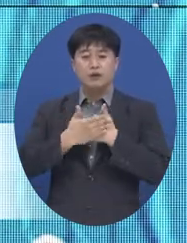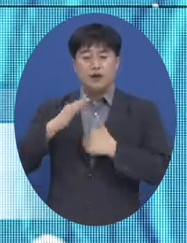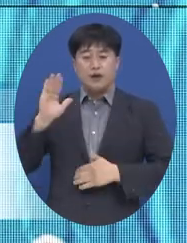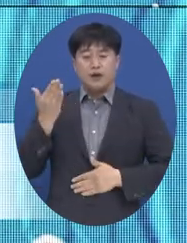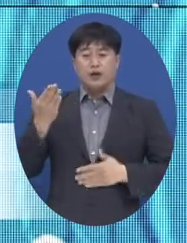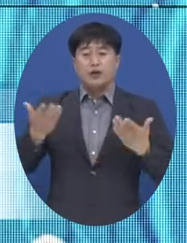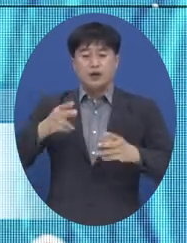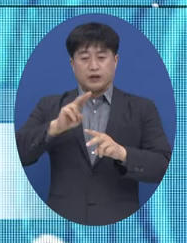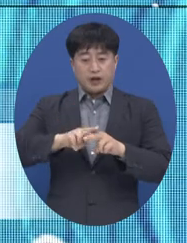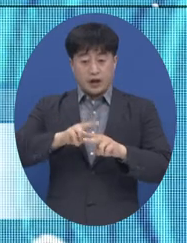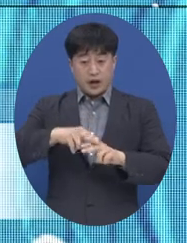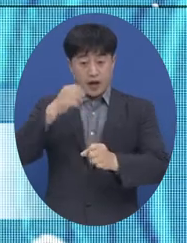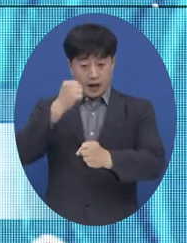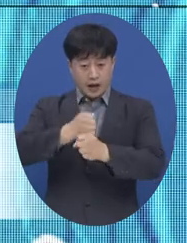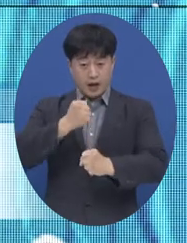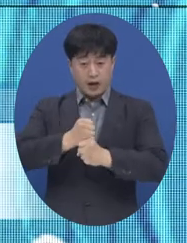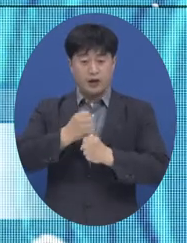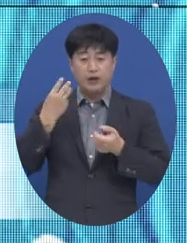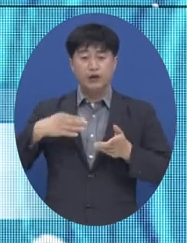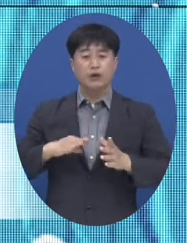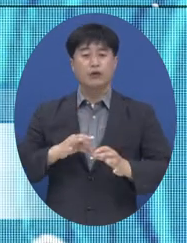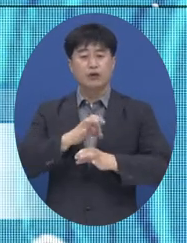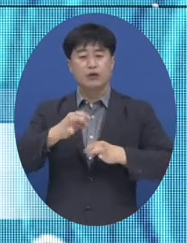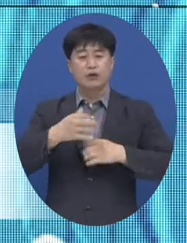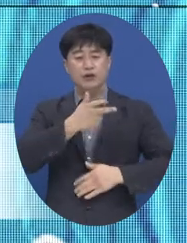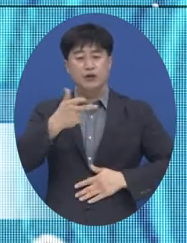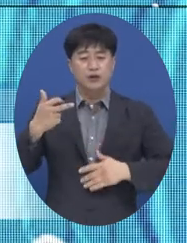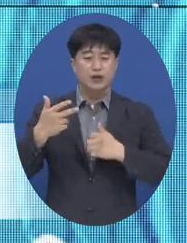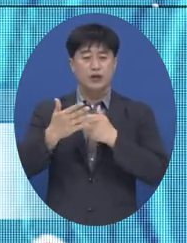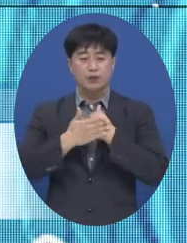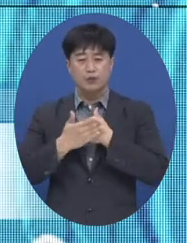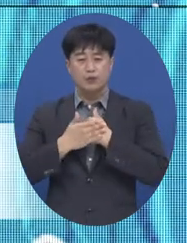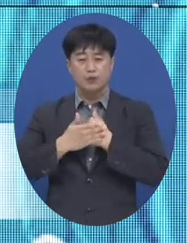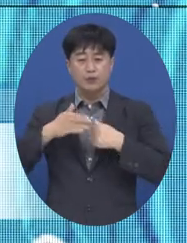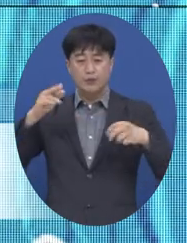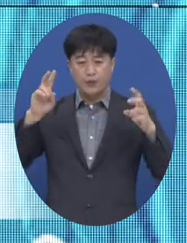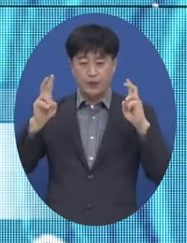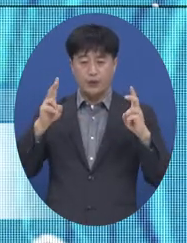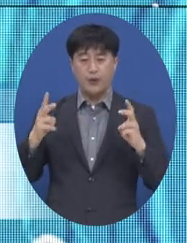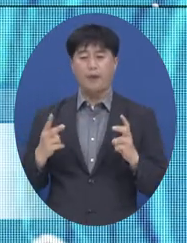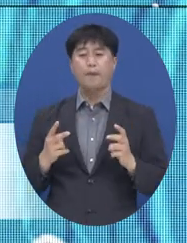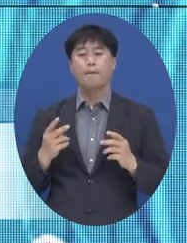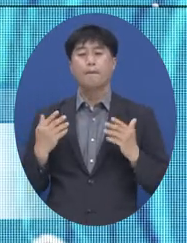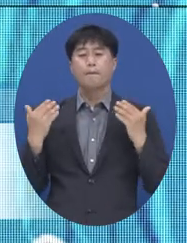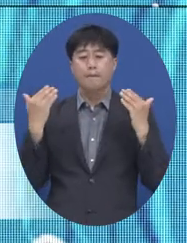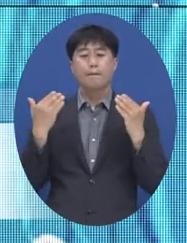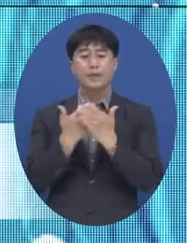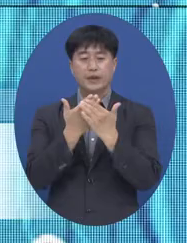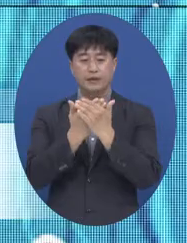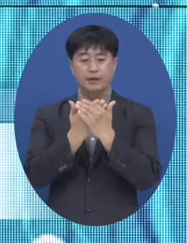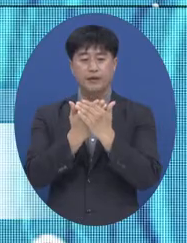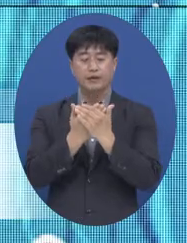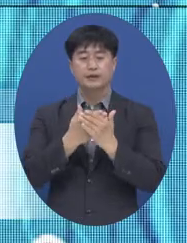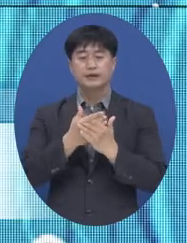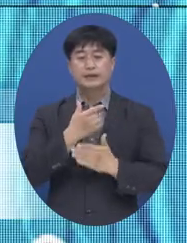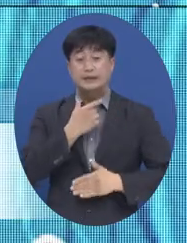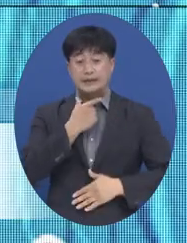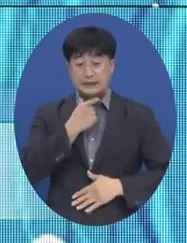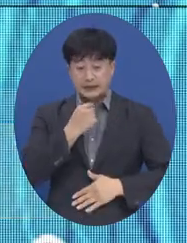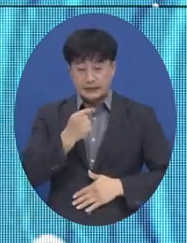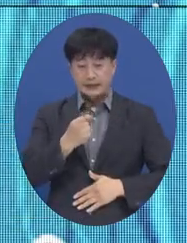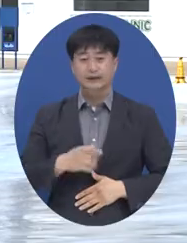되는 일자리도 만들고 경기도 경제에도 크게 기여하는 그런 기업으로 성장 발전하길